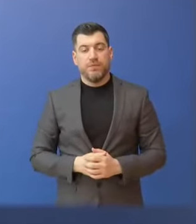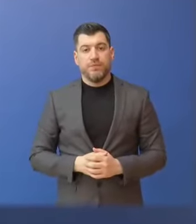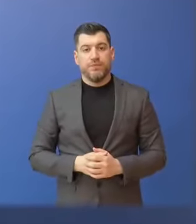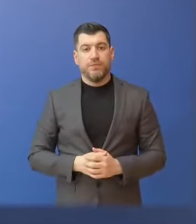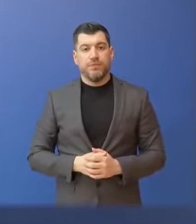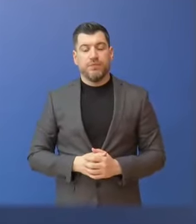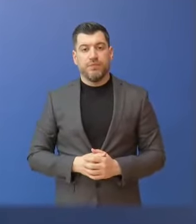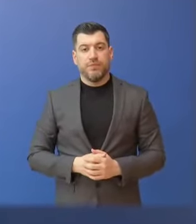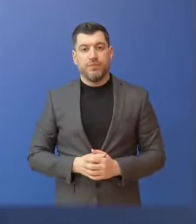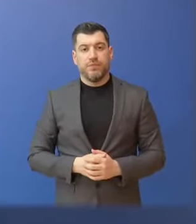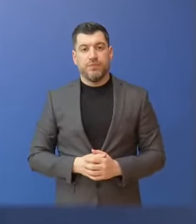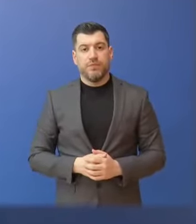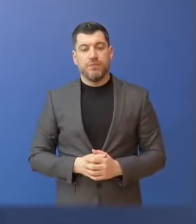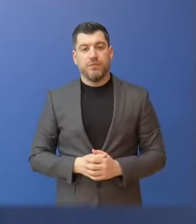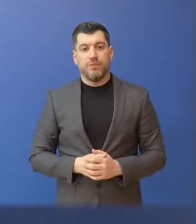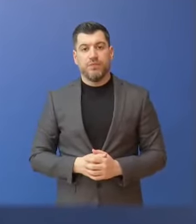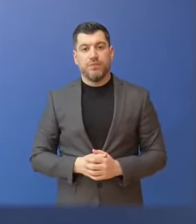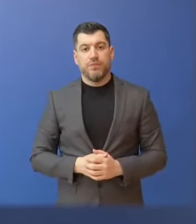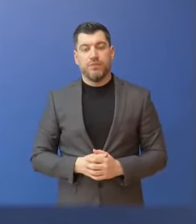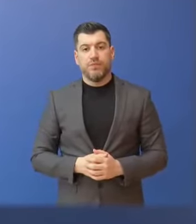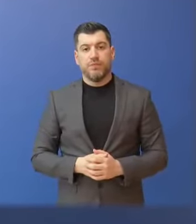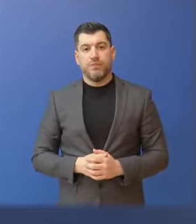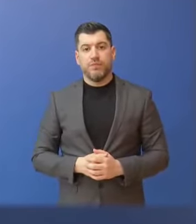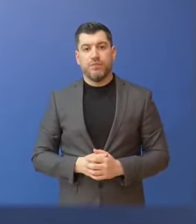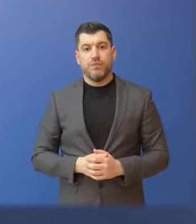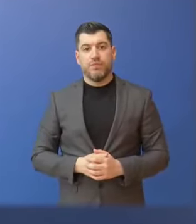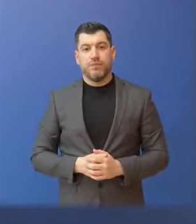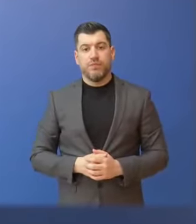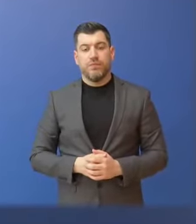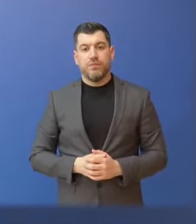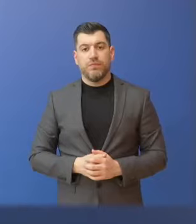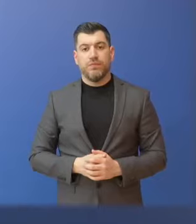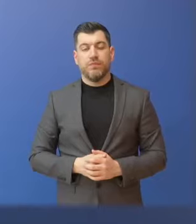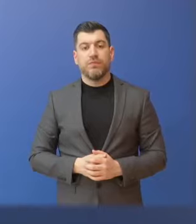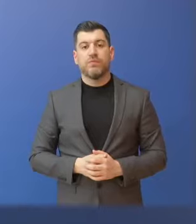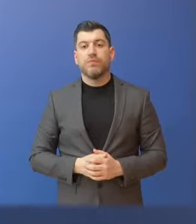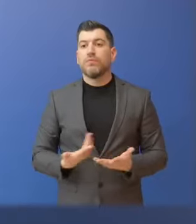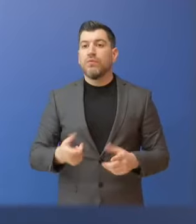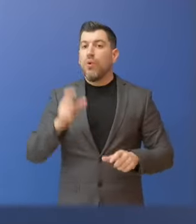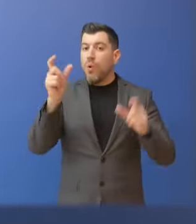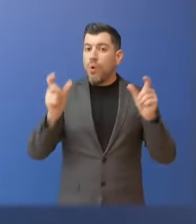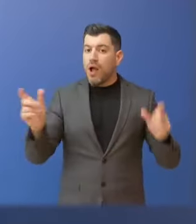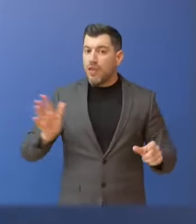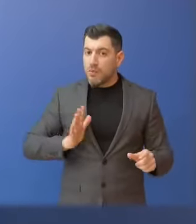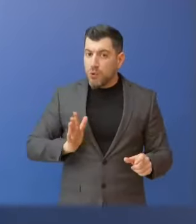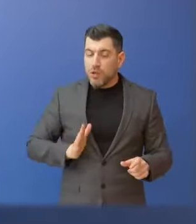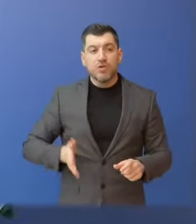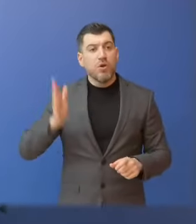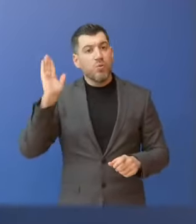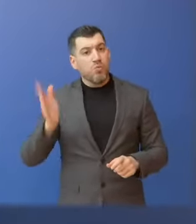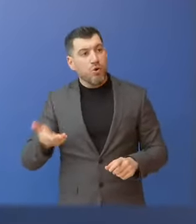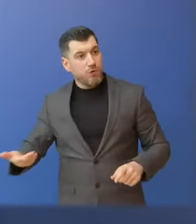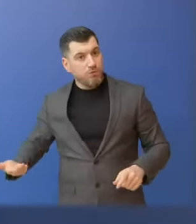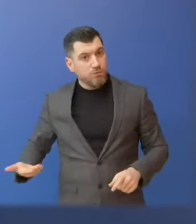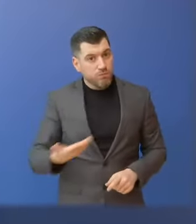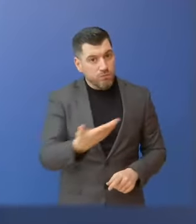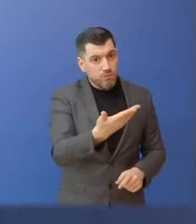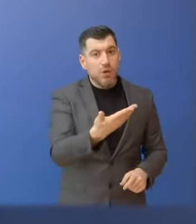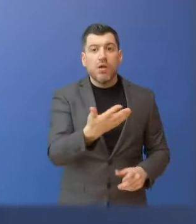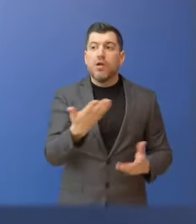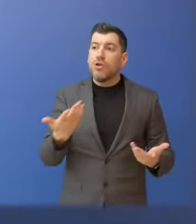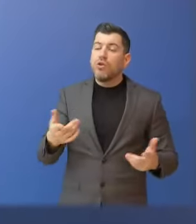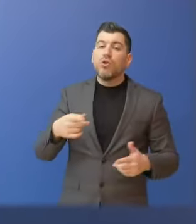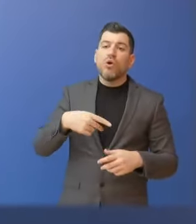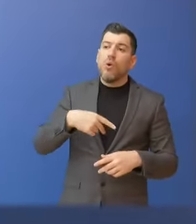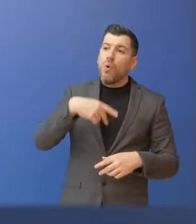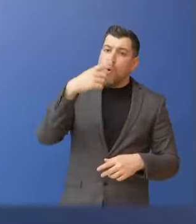κανένας ανάλογα με την ιδιότητά του από το να είναι μηνυόμενος ή εναγόμενος οποιοσδήποτε μπορεί να κάνει αγωγή και οποιοσδήποτε μπορεί να δεχθεί μία